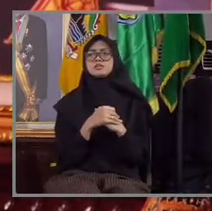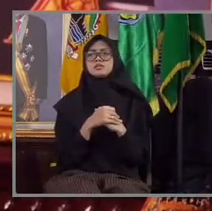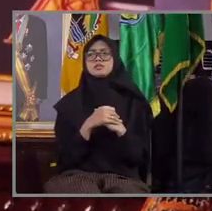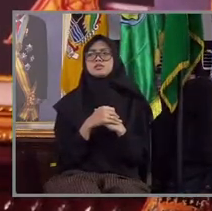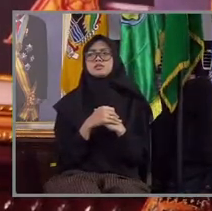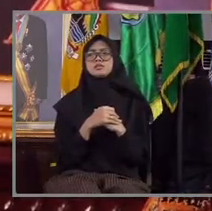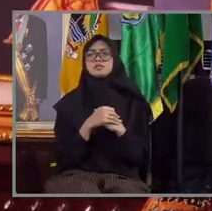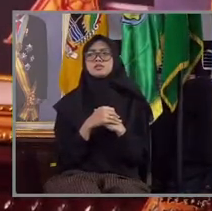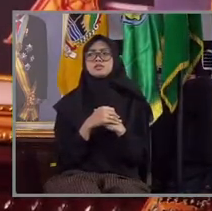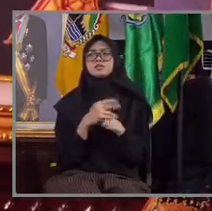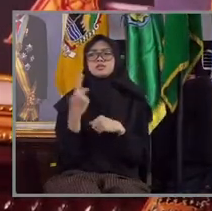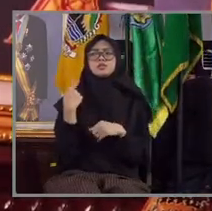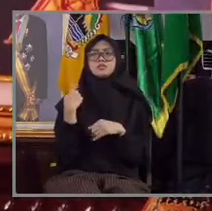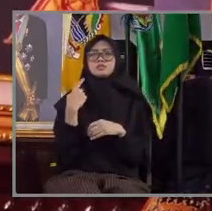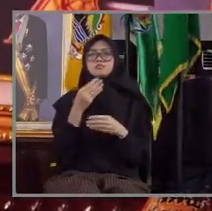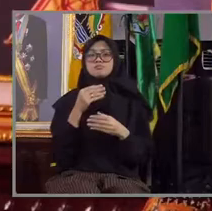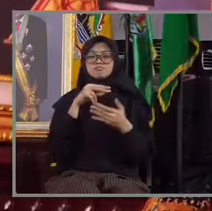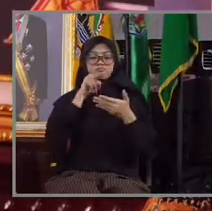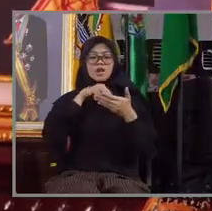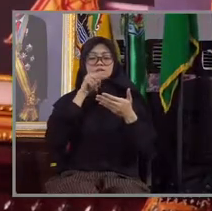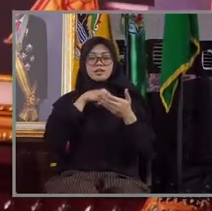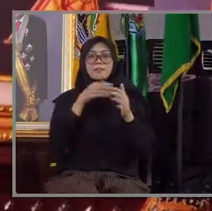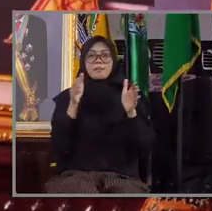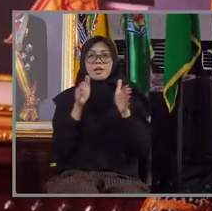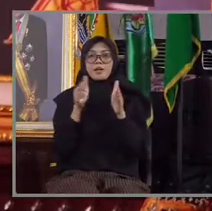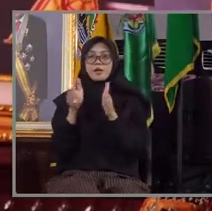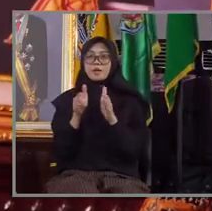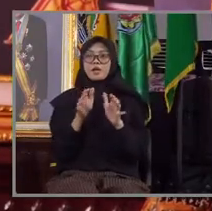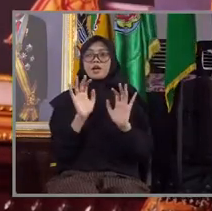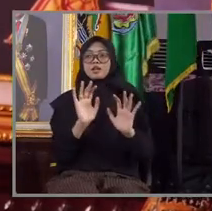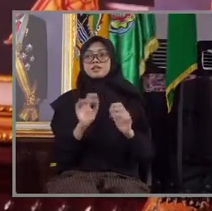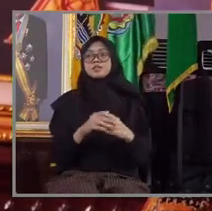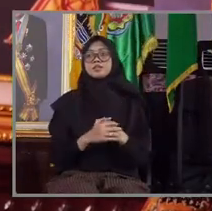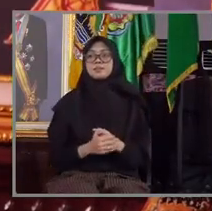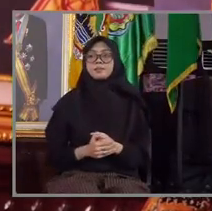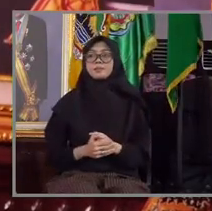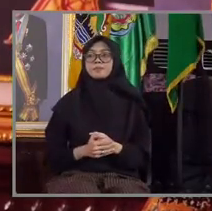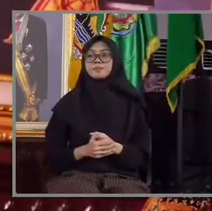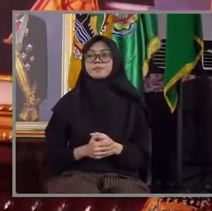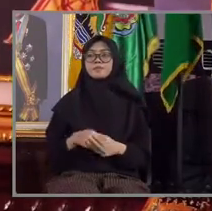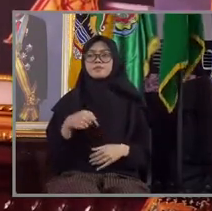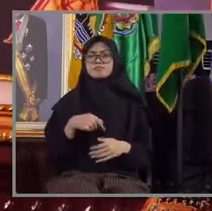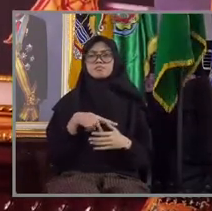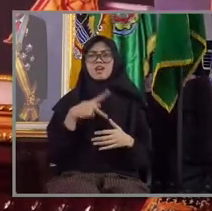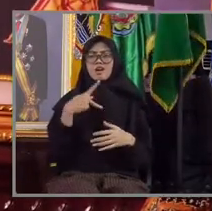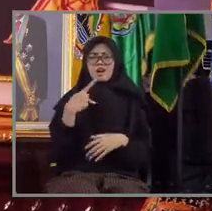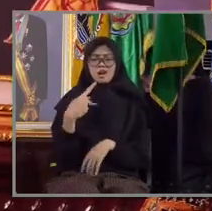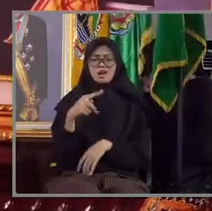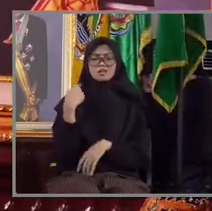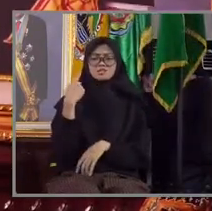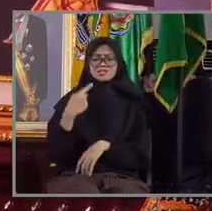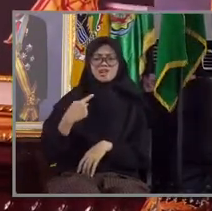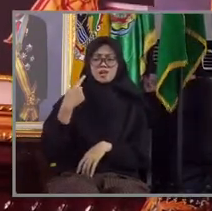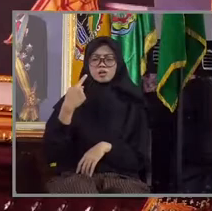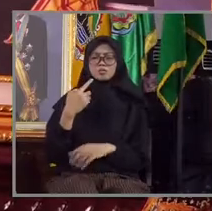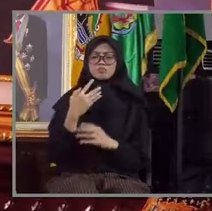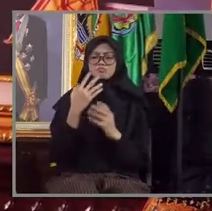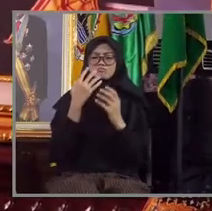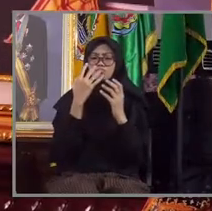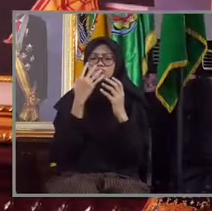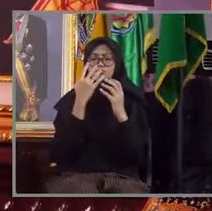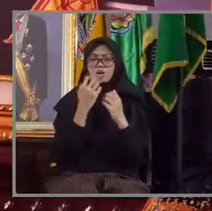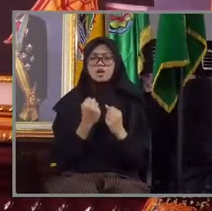saya bacakan saja supaya pendek. Selama ini memang Kendal selalu diharapkan